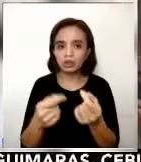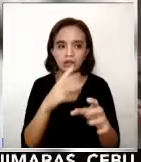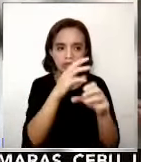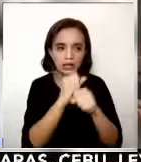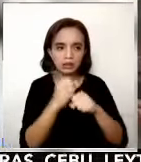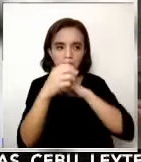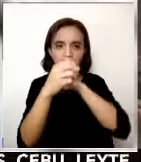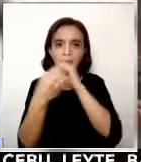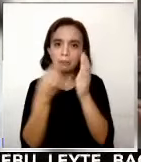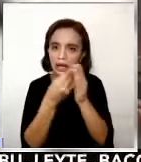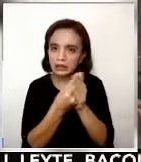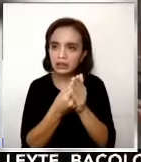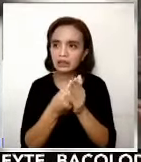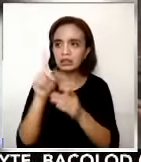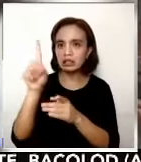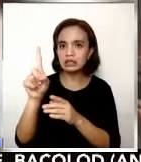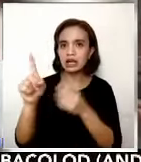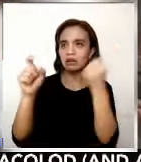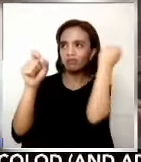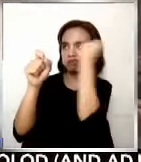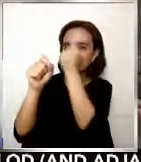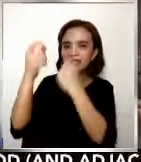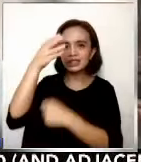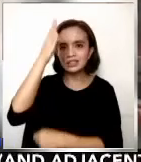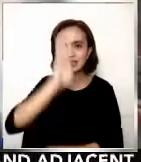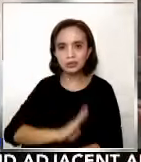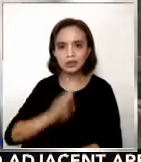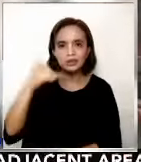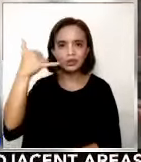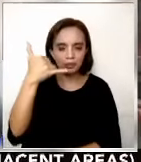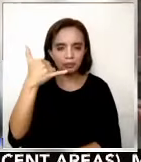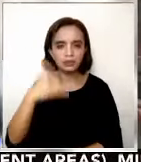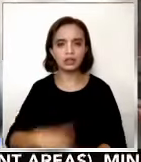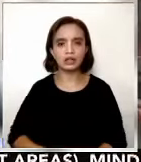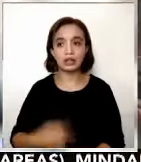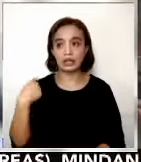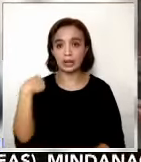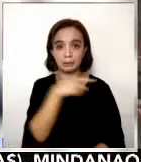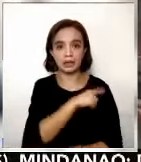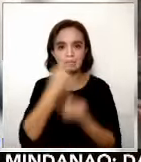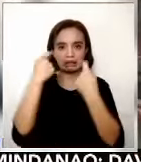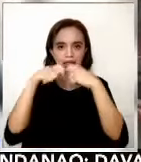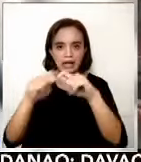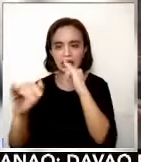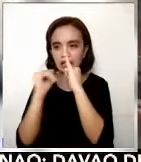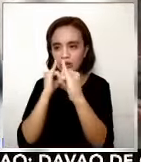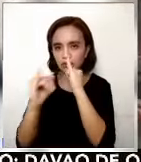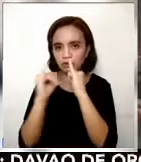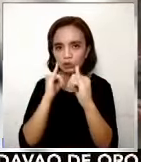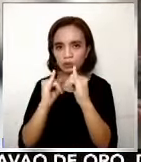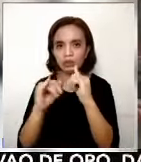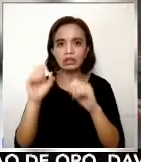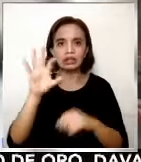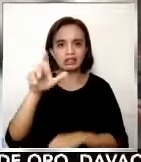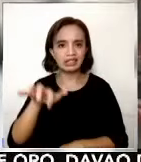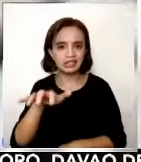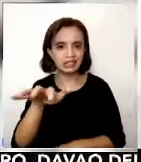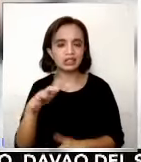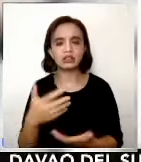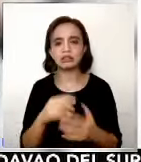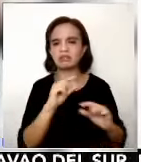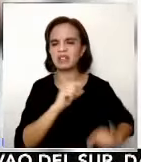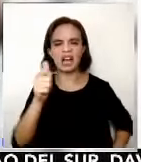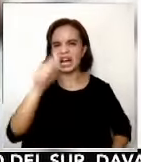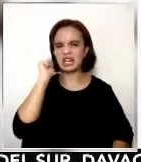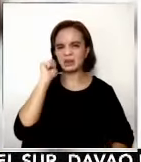namin kausapin ang cashier at manager ng convenience store pero tumanggi silang magsalita. Halos isang linggo matapos sa pang-hold up,